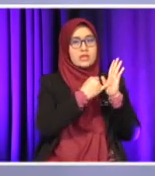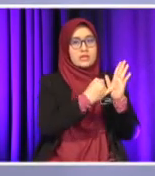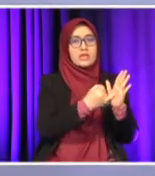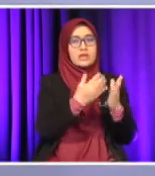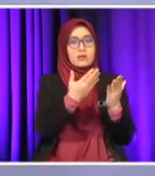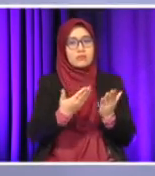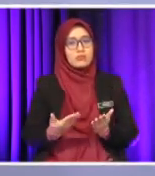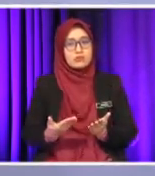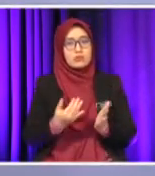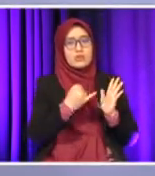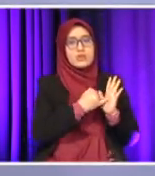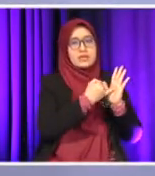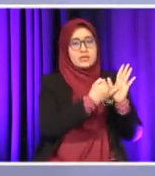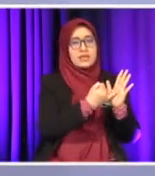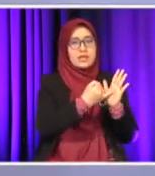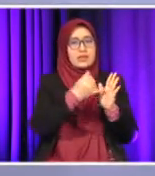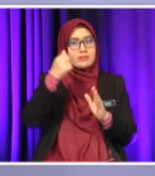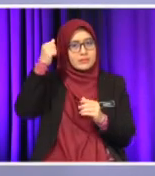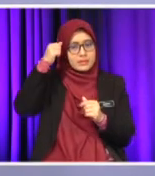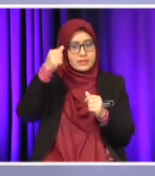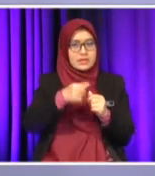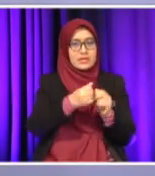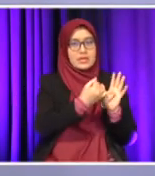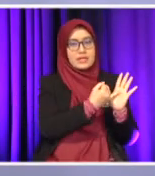satu lagi dan juga penerangan